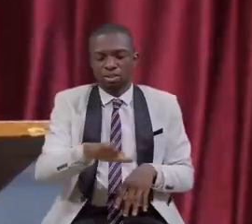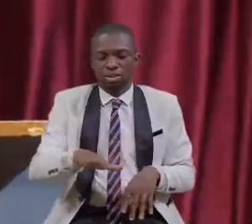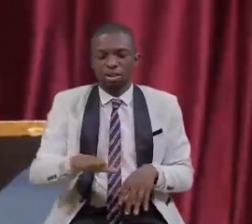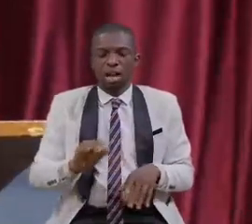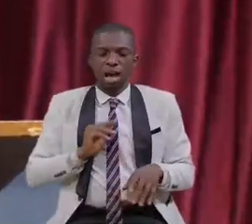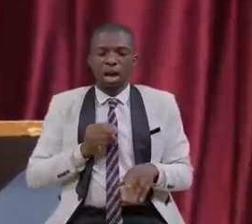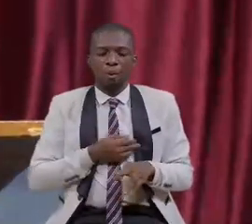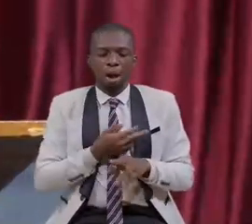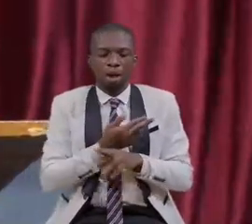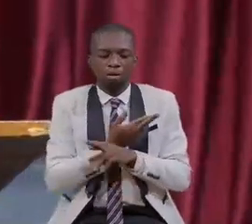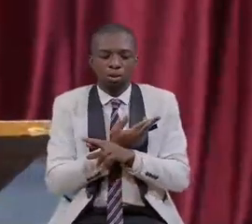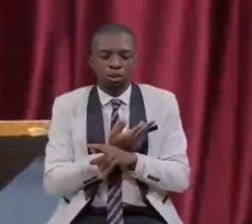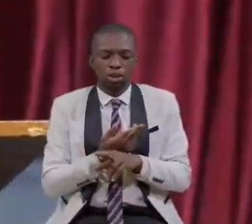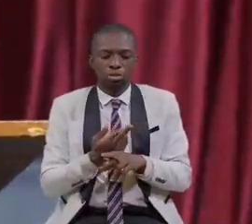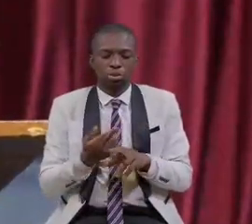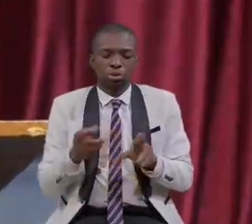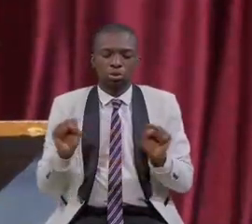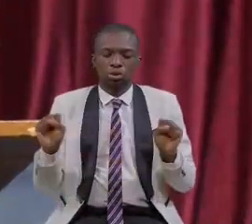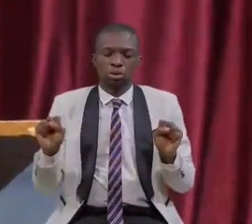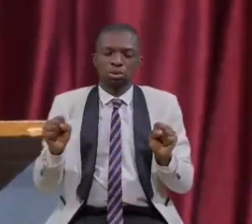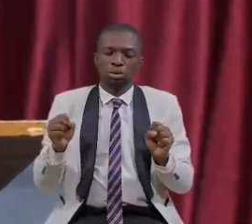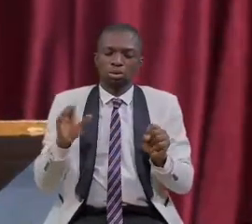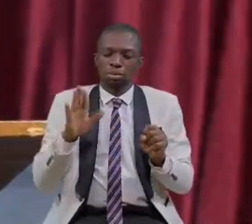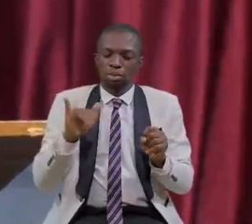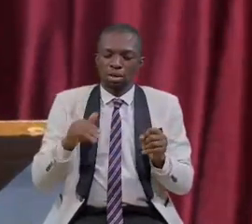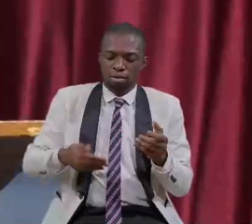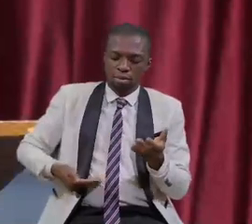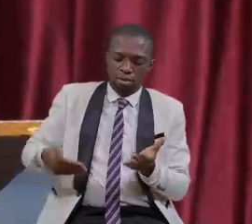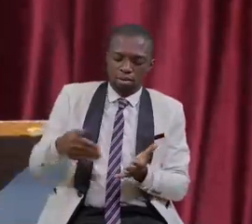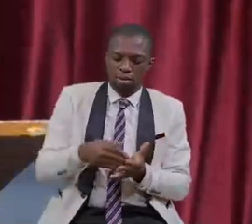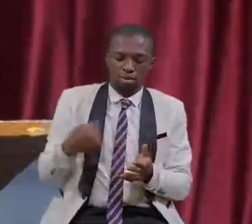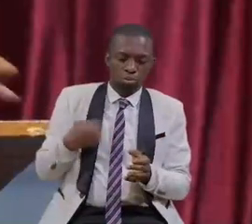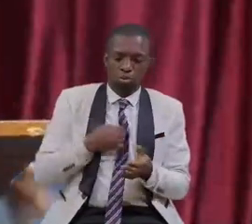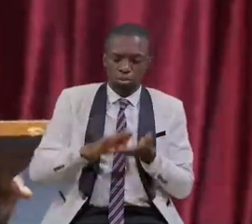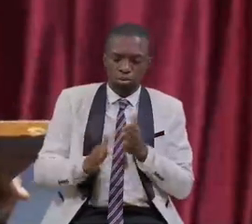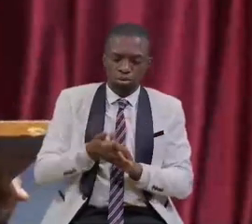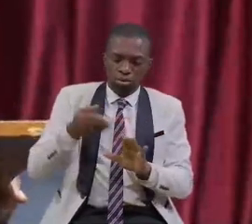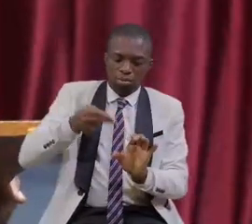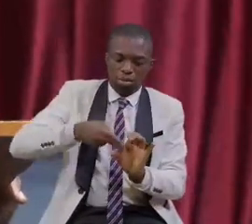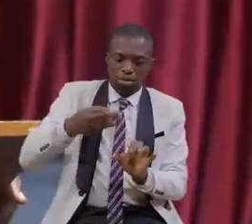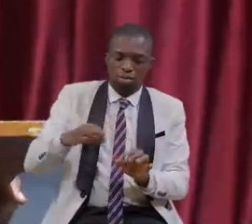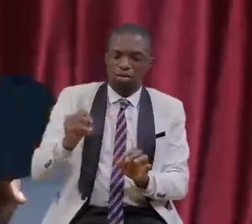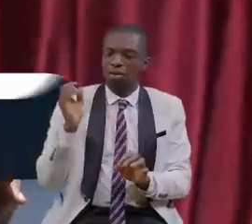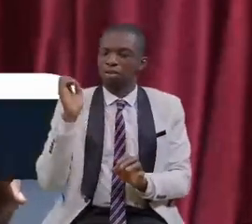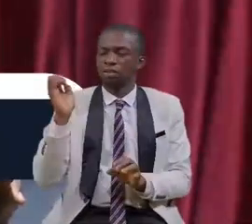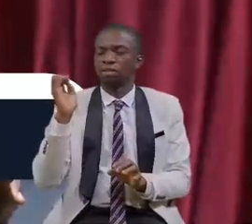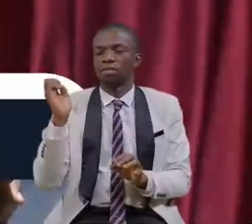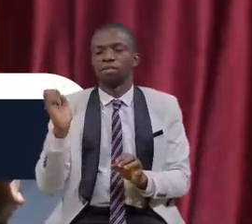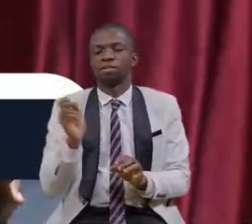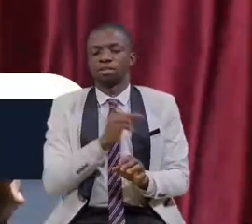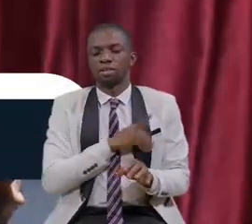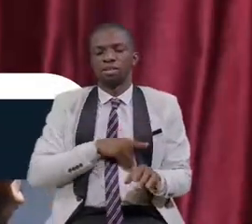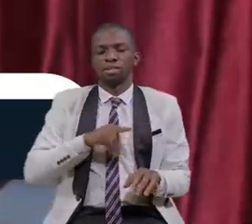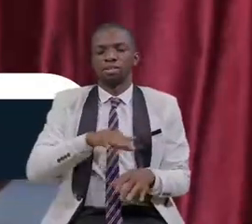Par rédemption, par la nouvelle naissance, on fait partie du royaume évangélique. Et lorsque Christ